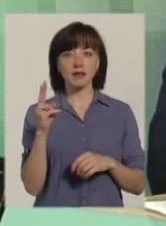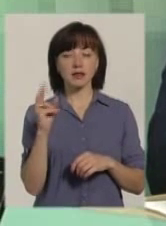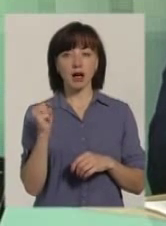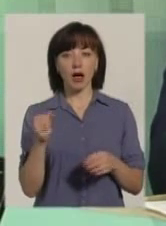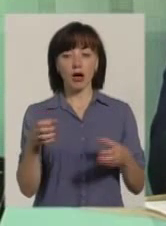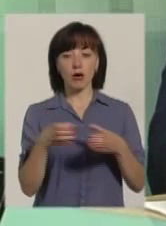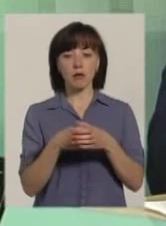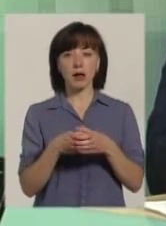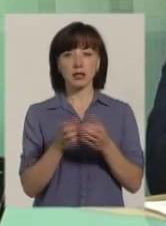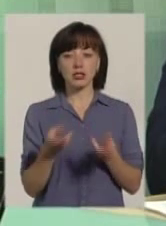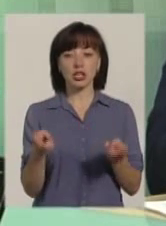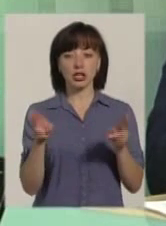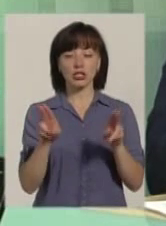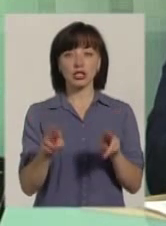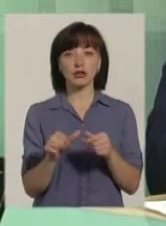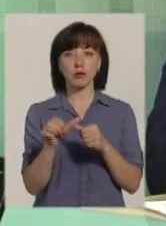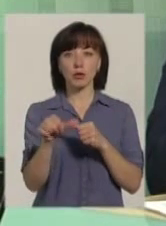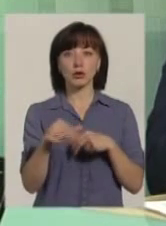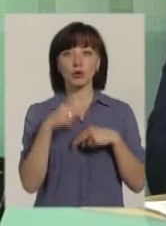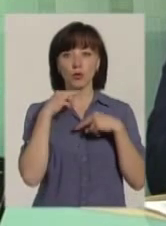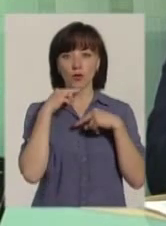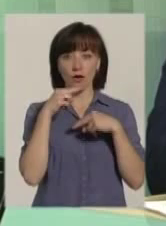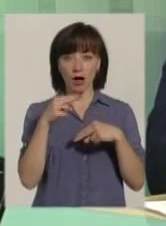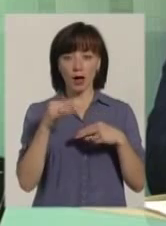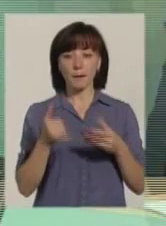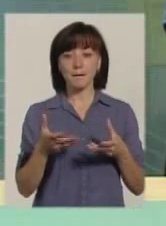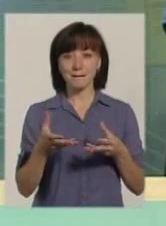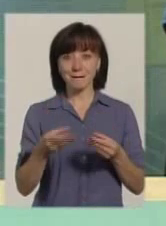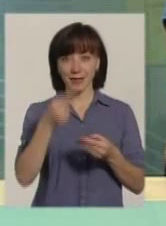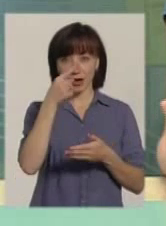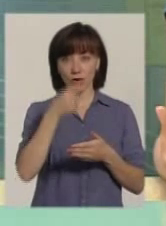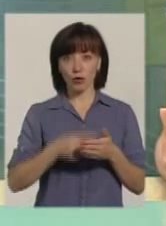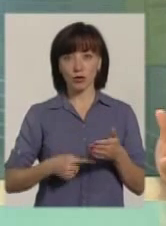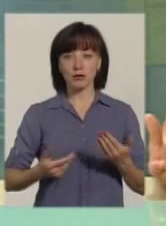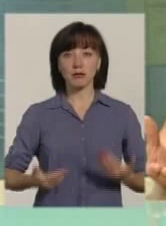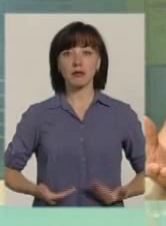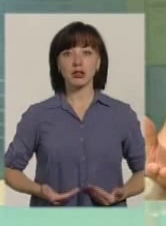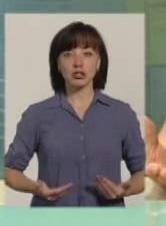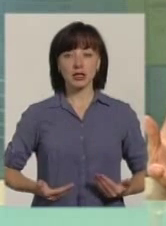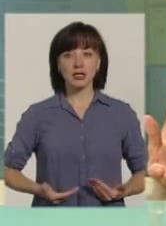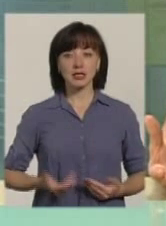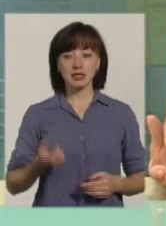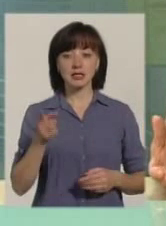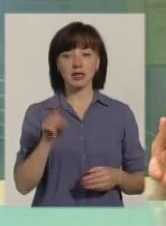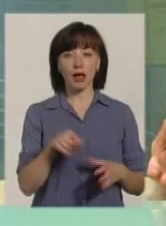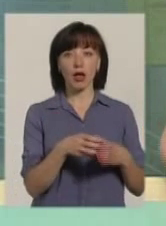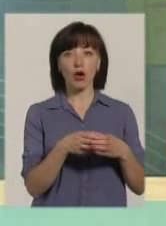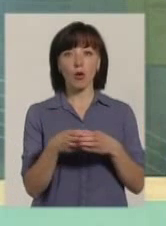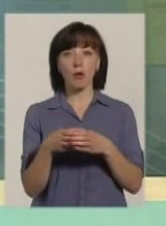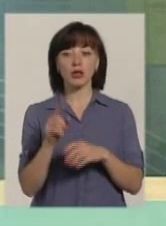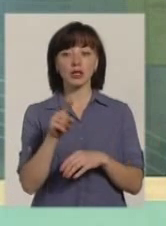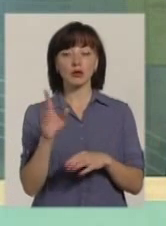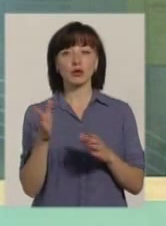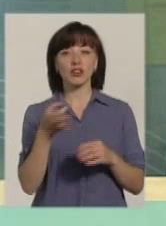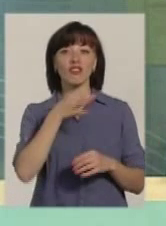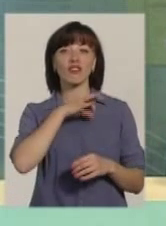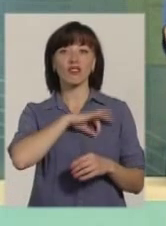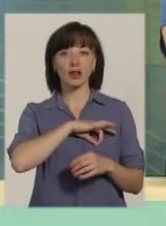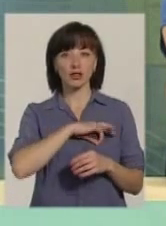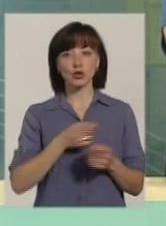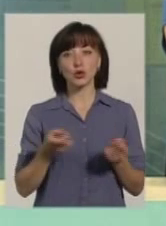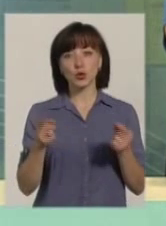Треба напрацьовувати і думати, як це адекватно. І переконувати мешканців тієї громади, що їм буде вигідніше